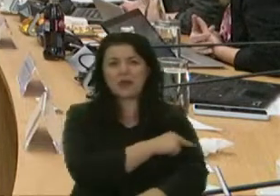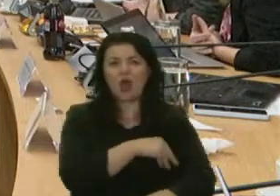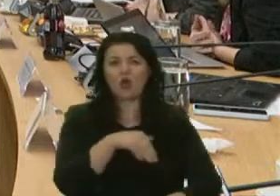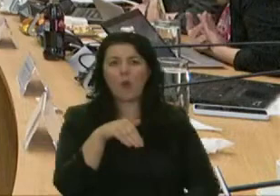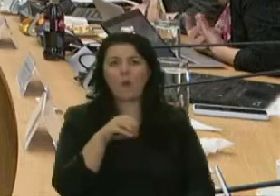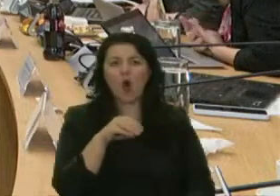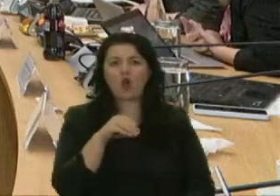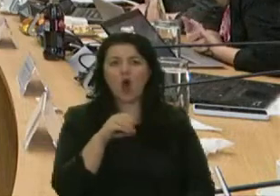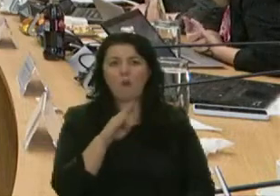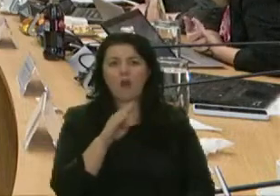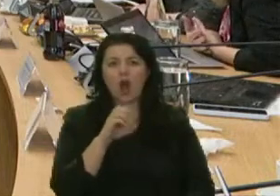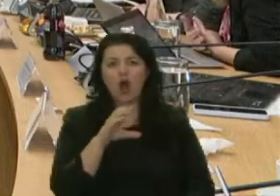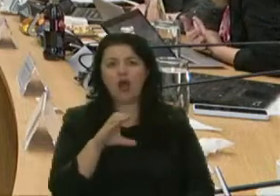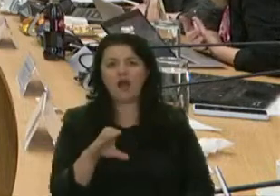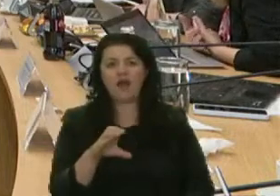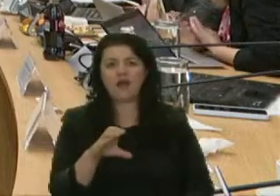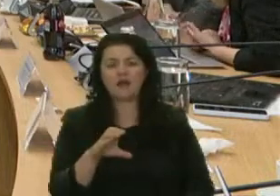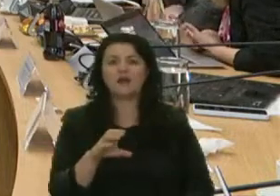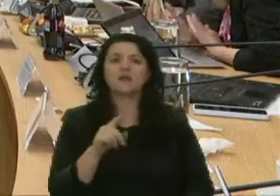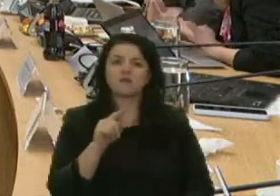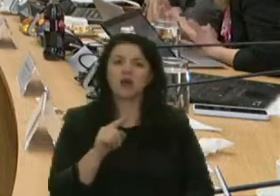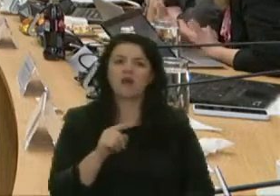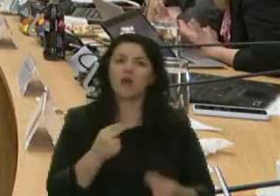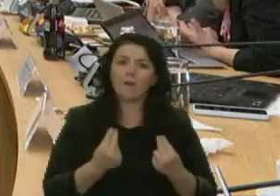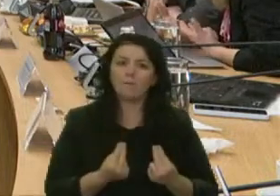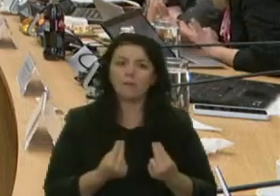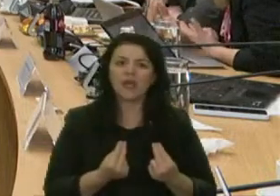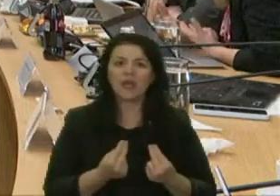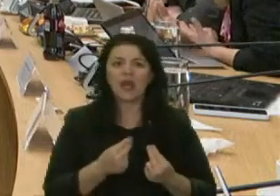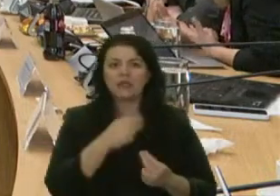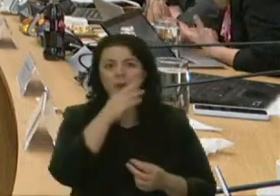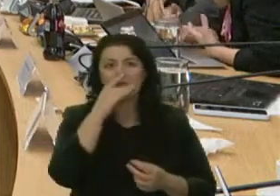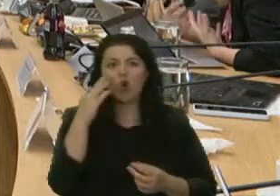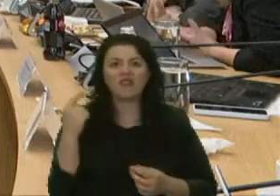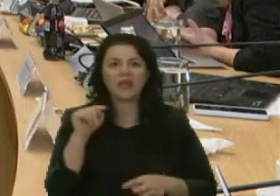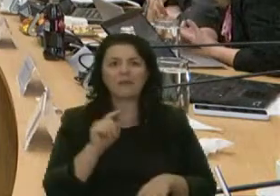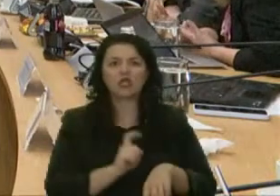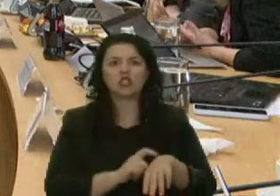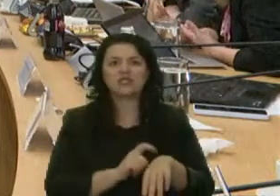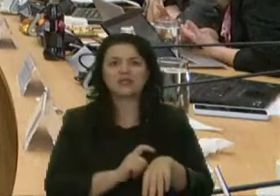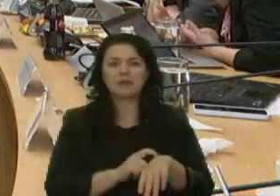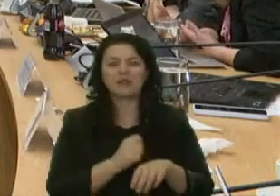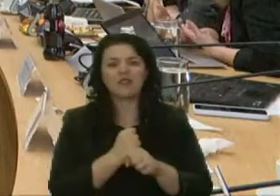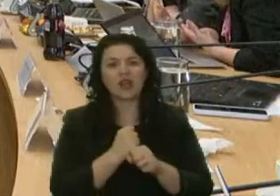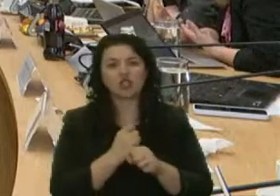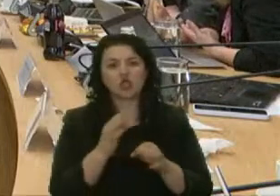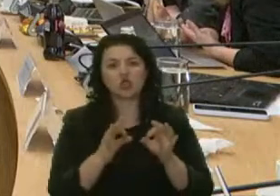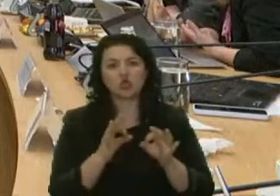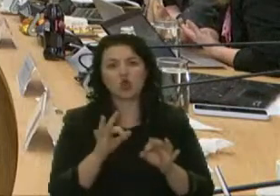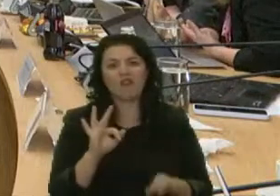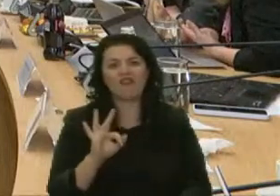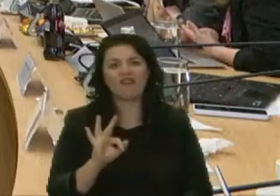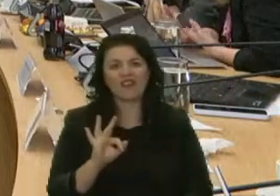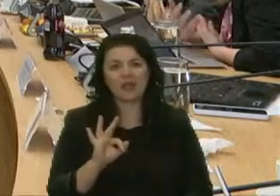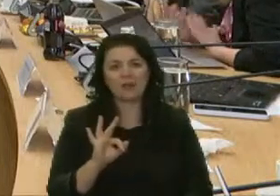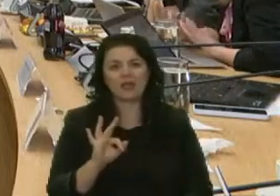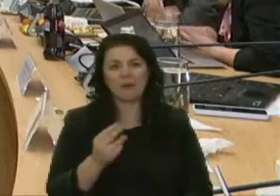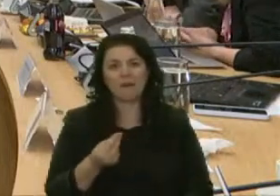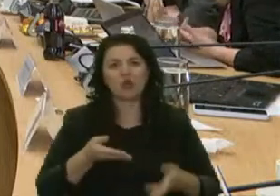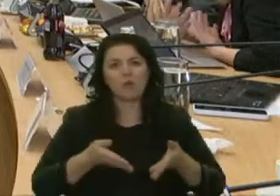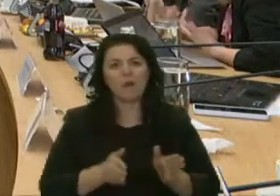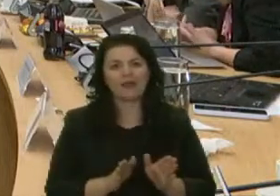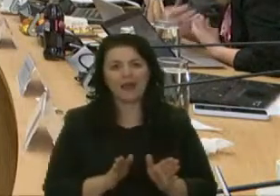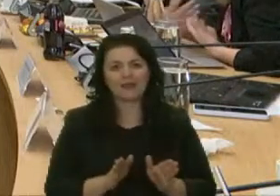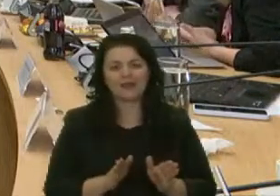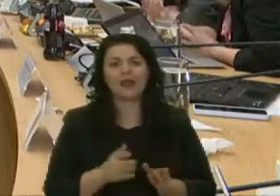monobloc consider că ar fi bine să o să profităm de acest timp să facem studiul de fezabilitate pentru maternitate ca